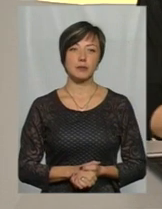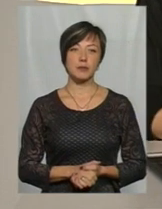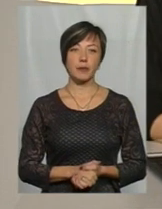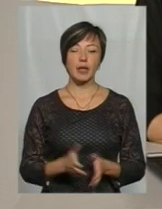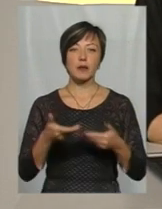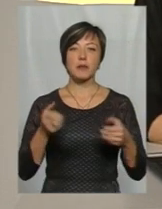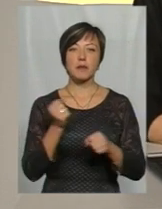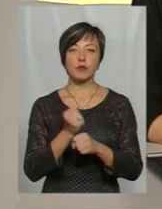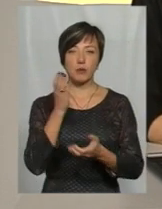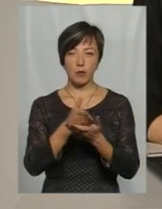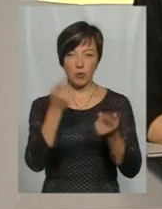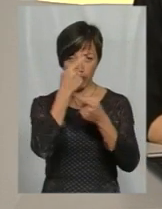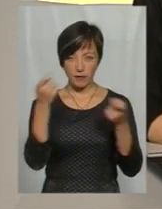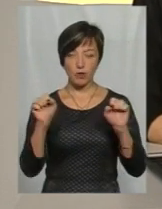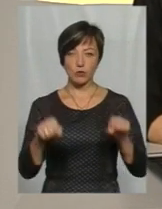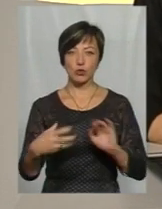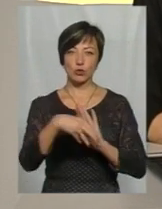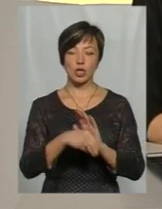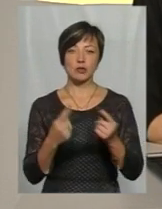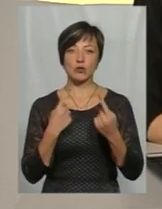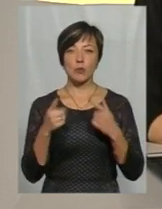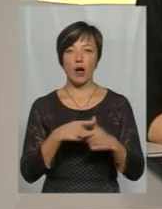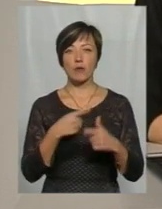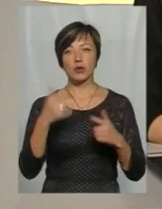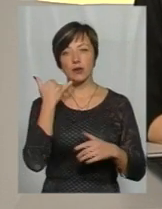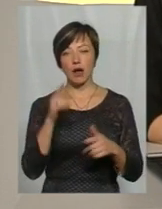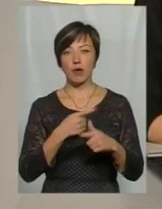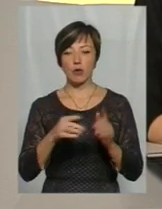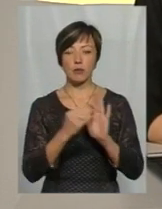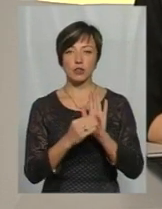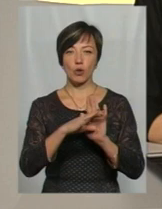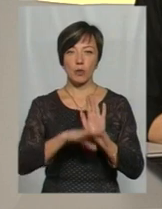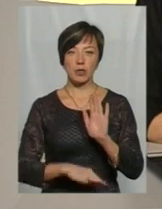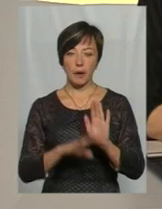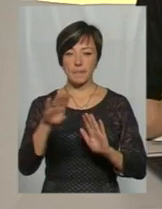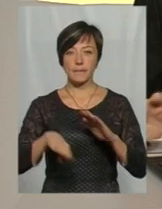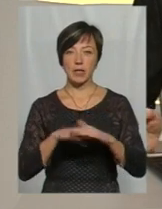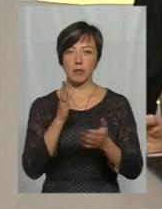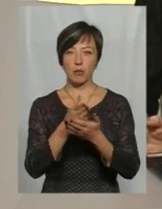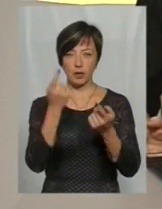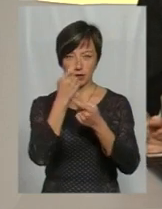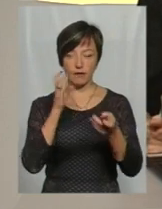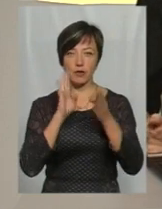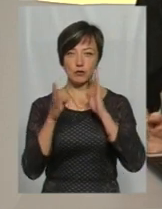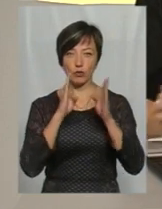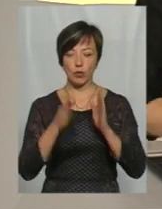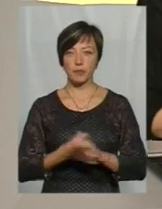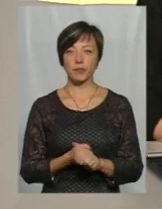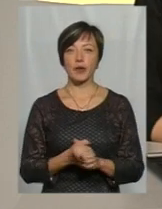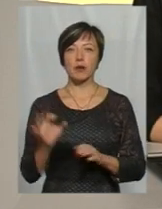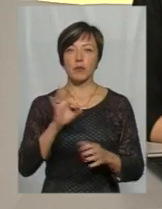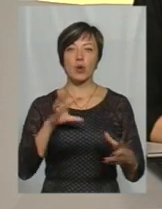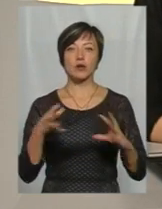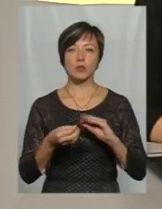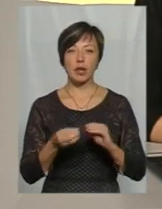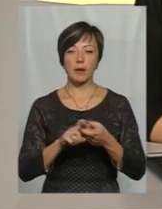Ми працюємо наживо, і ви можете долучатись до розмови або телефоном, або пишіть коментарі під прямою трансляцією у Фейсбук. Про